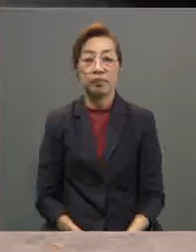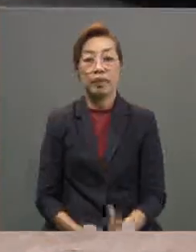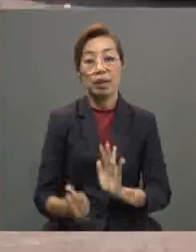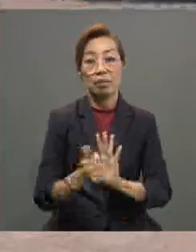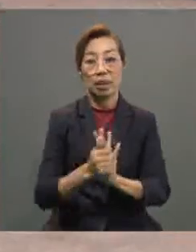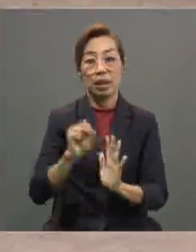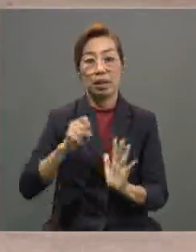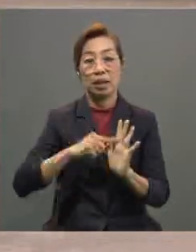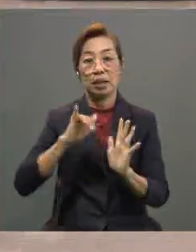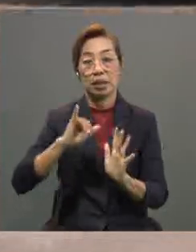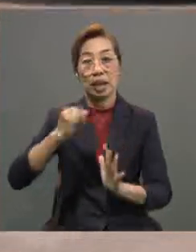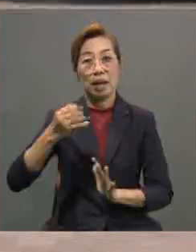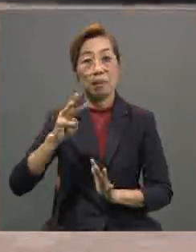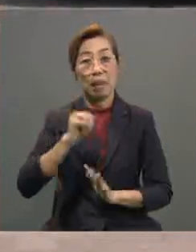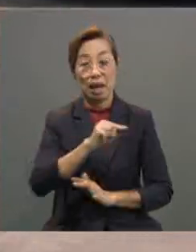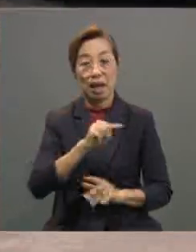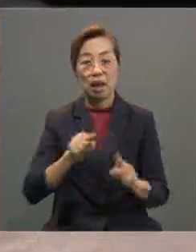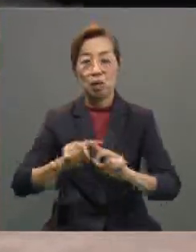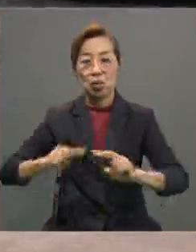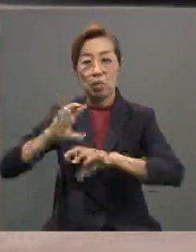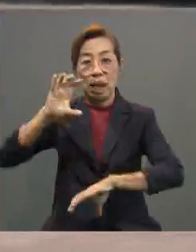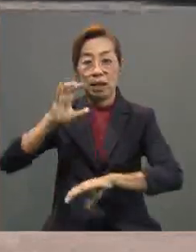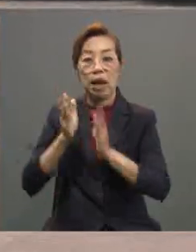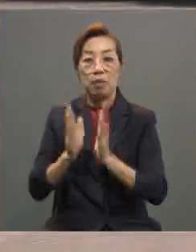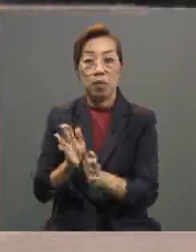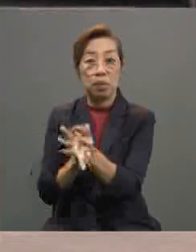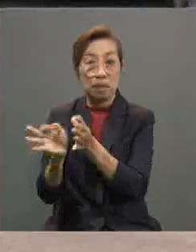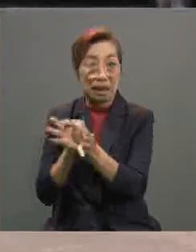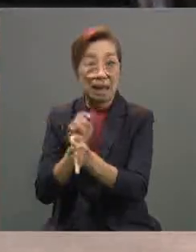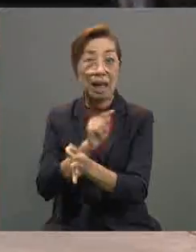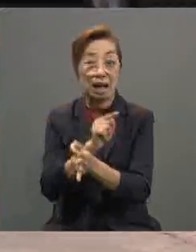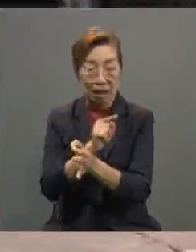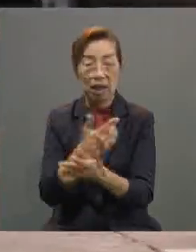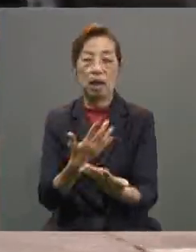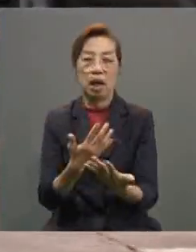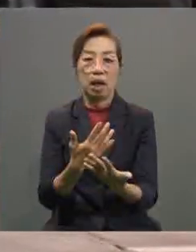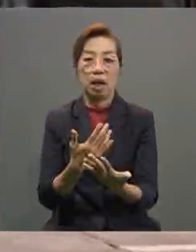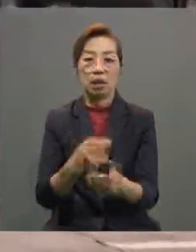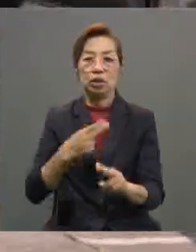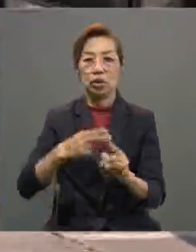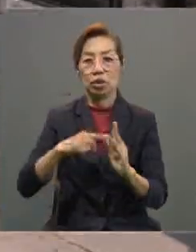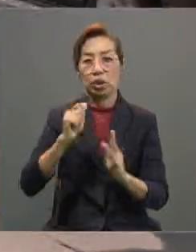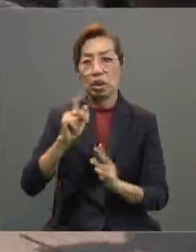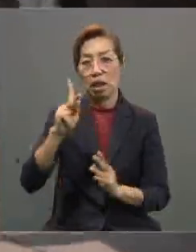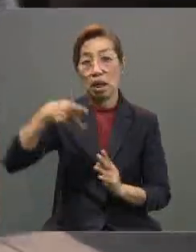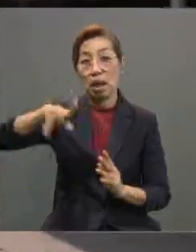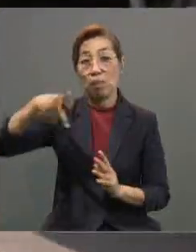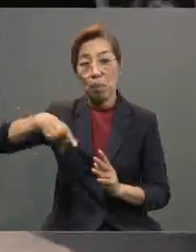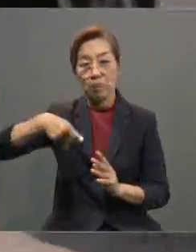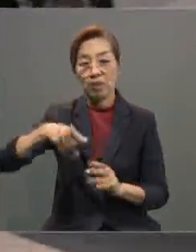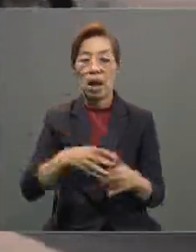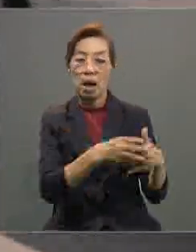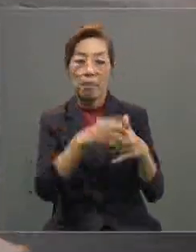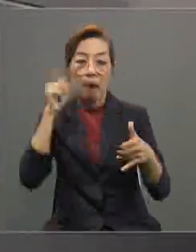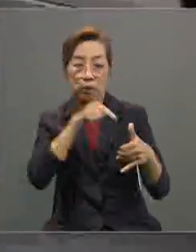ฐกับที่ปรึกษารัฐมนตรีว่าการกระทรวงมหาดไทยและผู้ก่อตั้งเพจสายไหมต้องรอดครับพาพริตตี้สาว